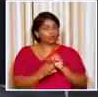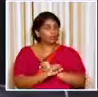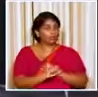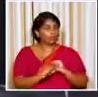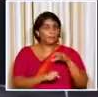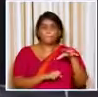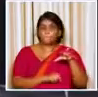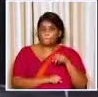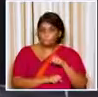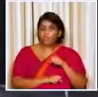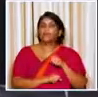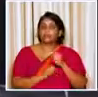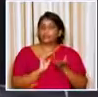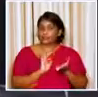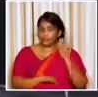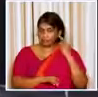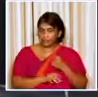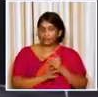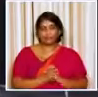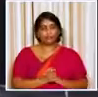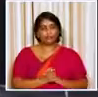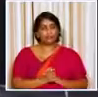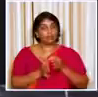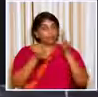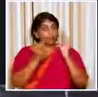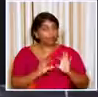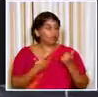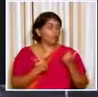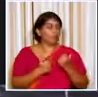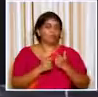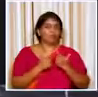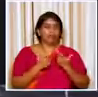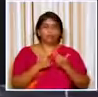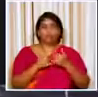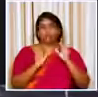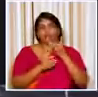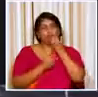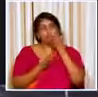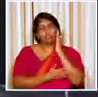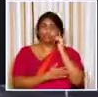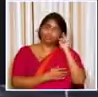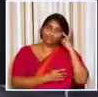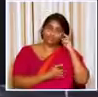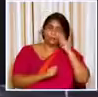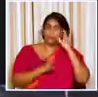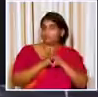දේවල් පාවිච්චි කරන්න වෙන හැකියාව වැඩි වෙනවා. ප්‍රමිතියෙන් තොරවත් පාවිච්චි කරගන්න බැරුව ලත වෙන මිනිස්සුන්ගේ සංඛ්‍යාව වැඩි